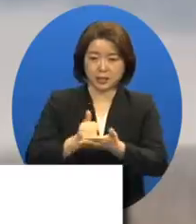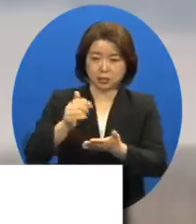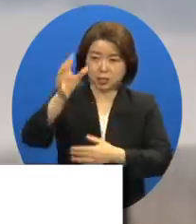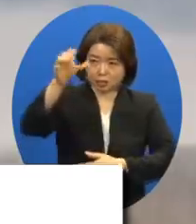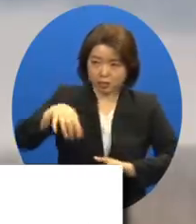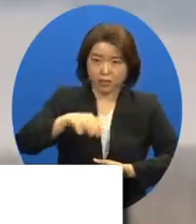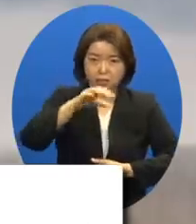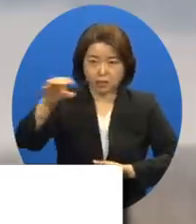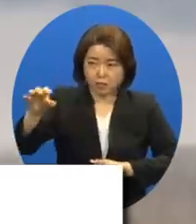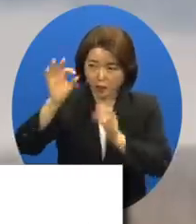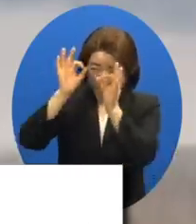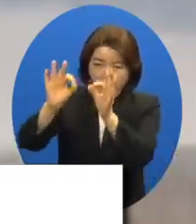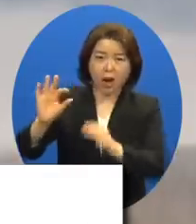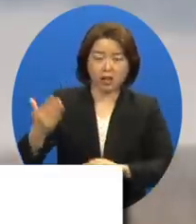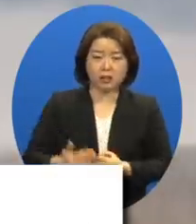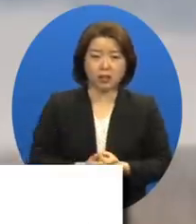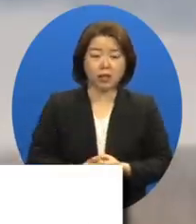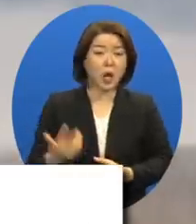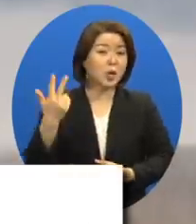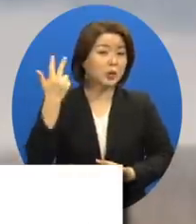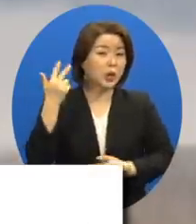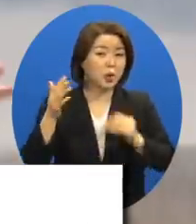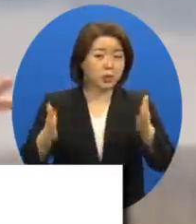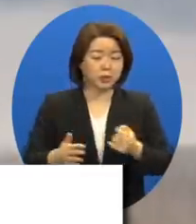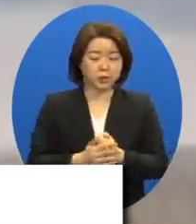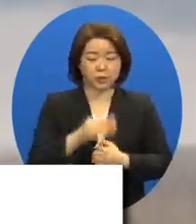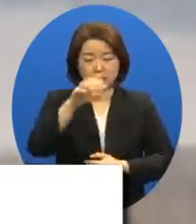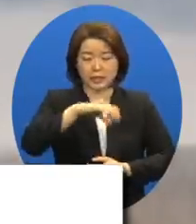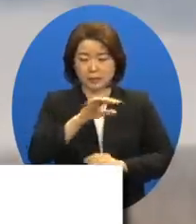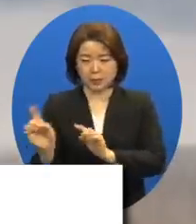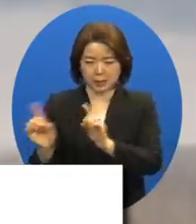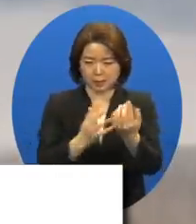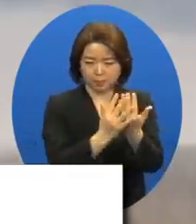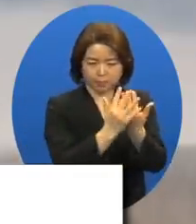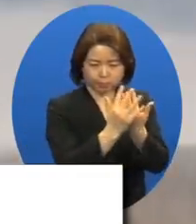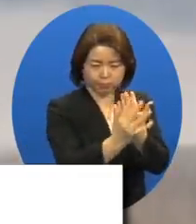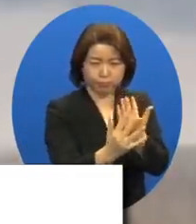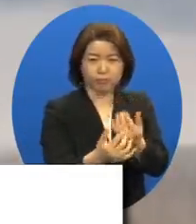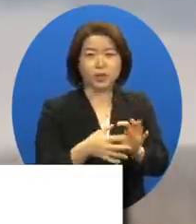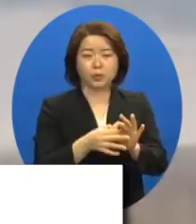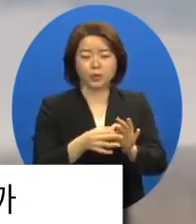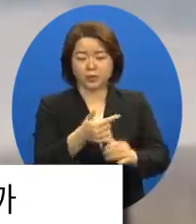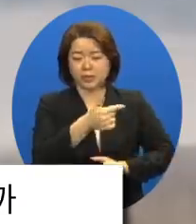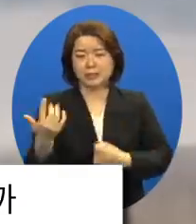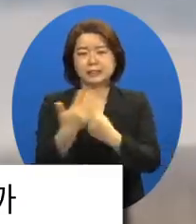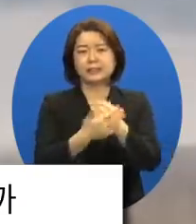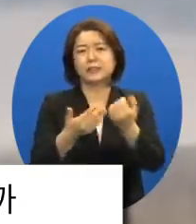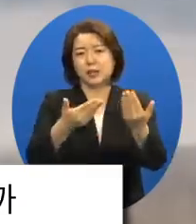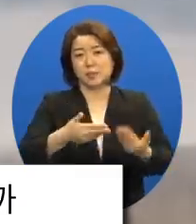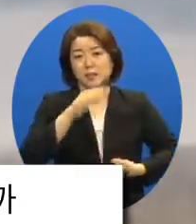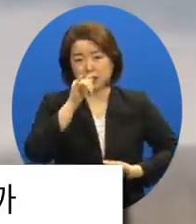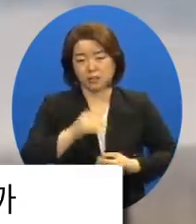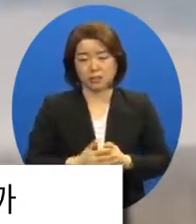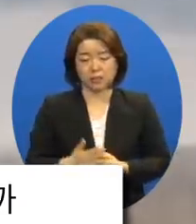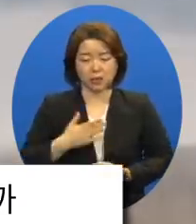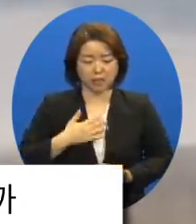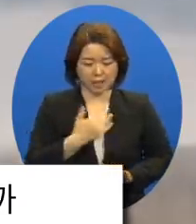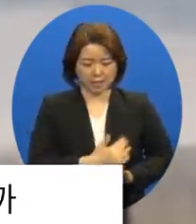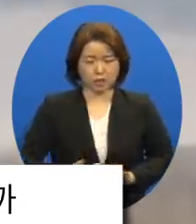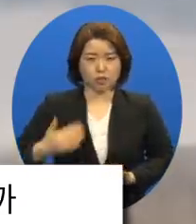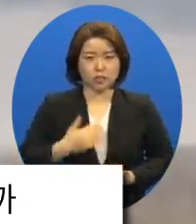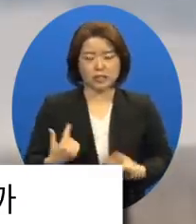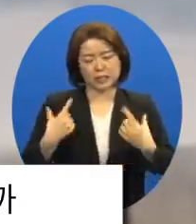됩니다 지난 주간에 십자가 부활 을 통해서 우리가 큰 은혜를 받았습니다 우리의 육신은 여전히 죄